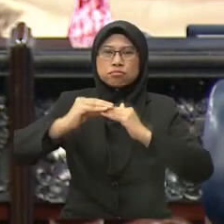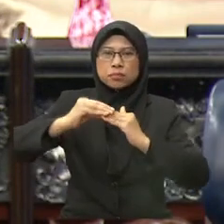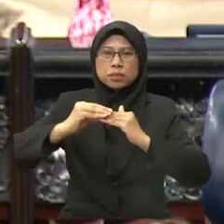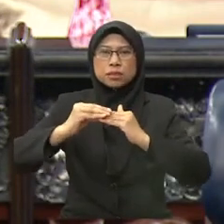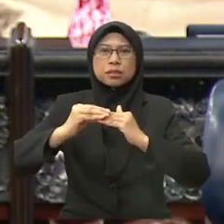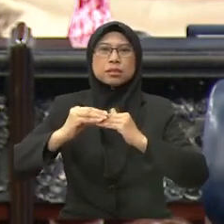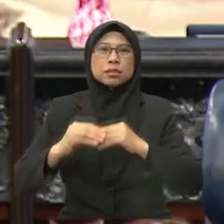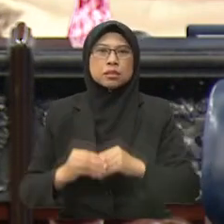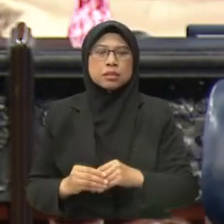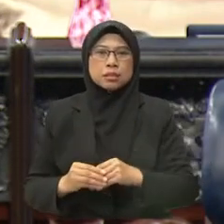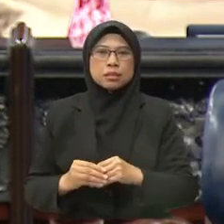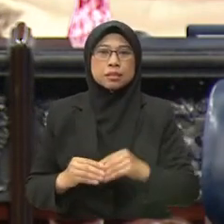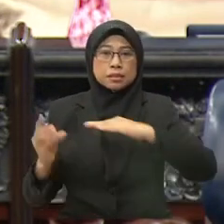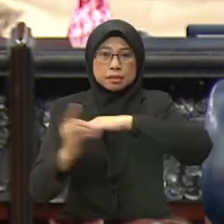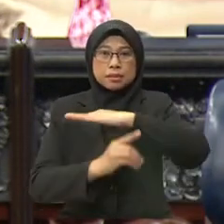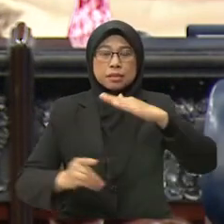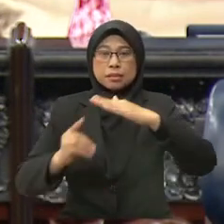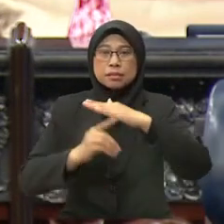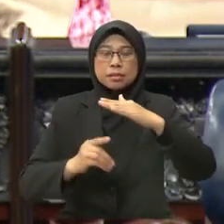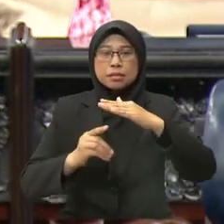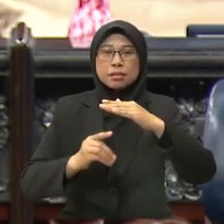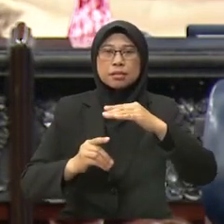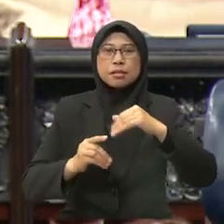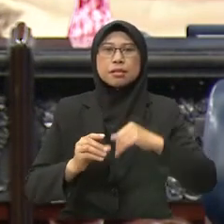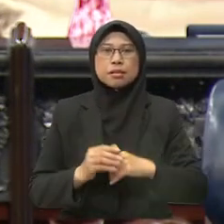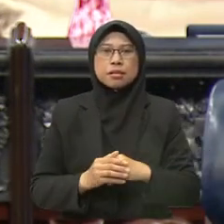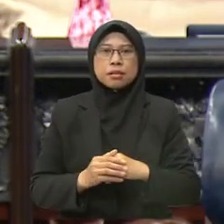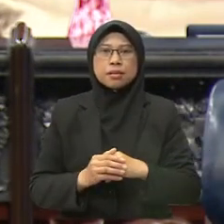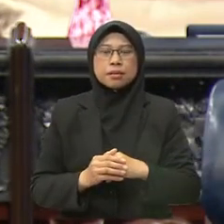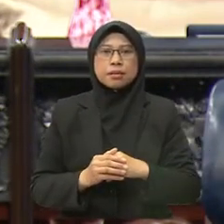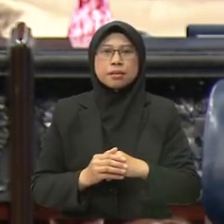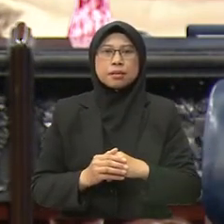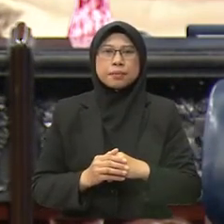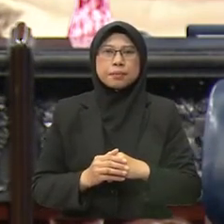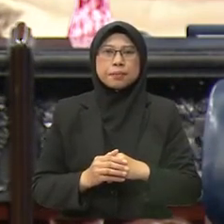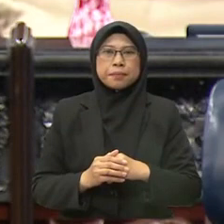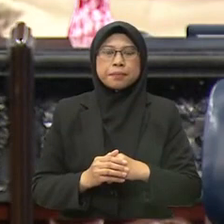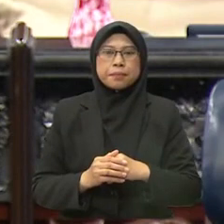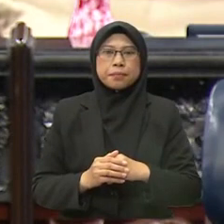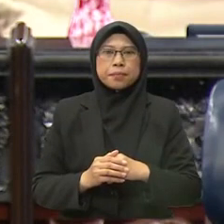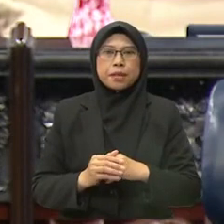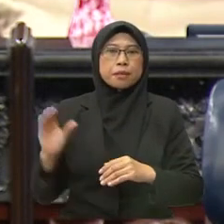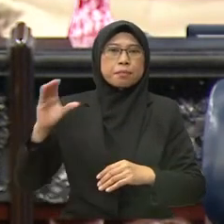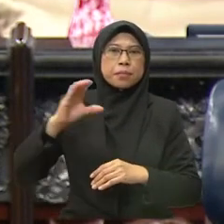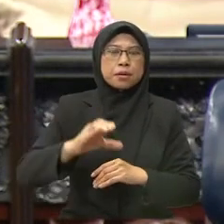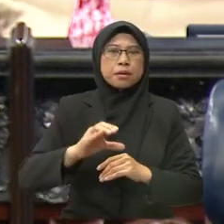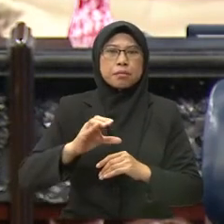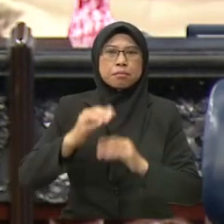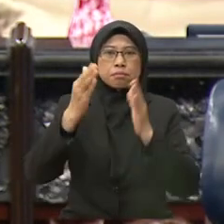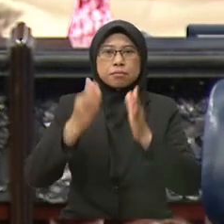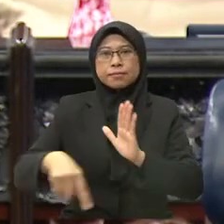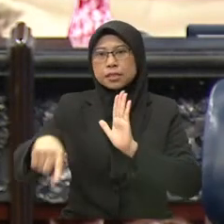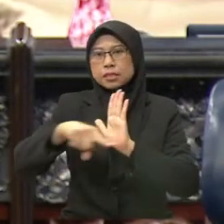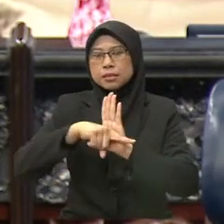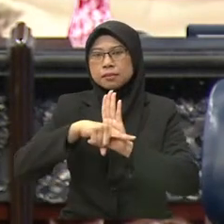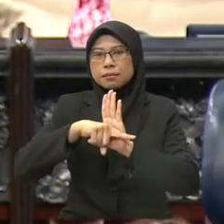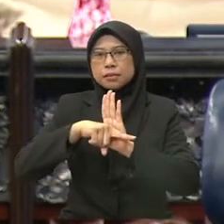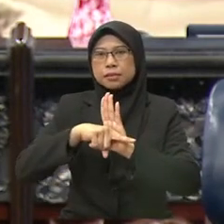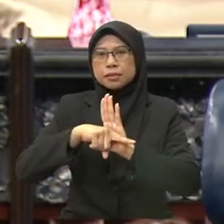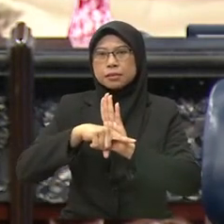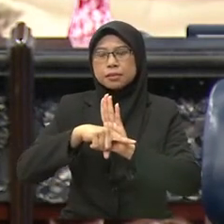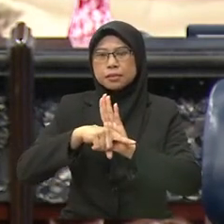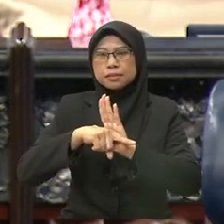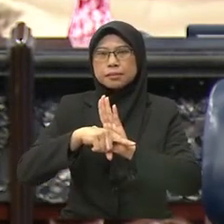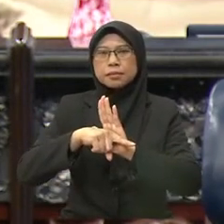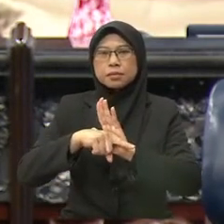monetary oleh people's Bank of China yang menyebabkan sentimen pelabur yang negatif terutamanya di rantau ini itu di